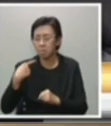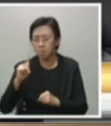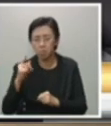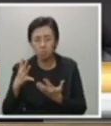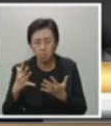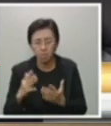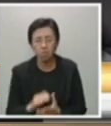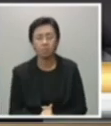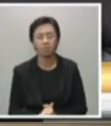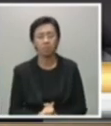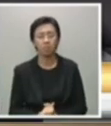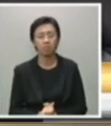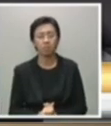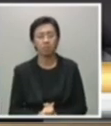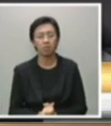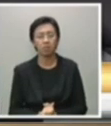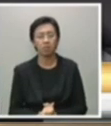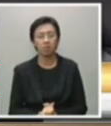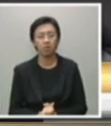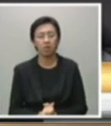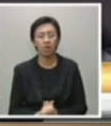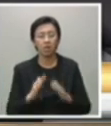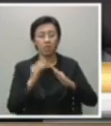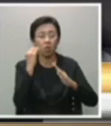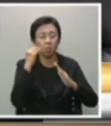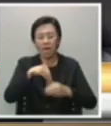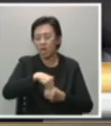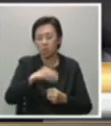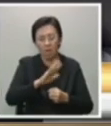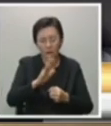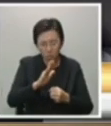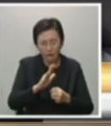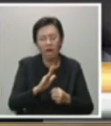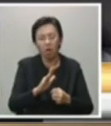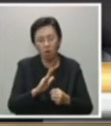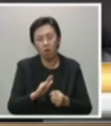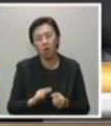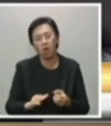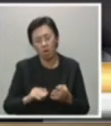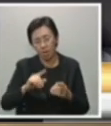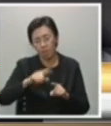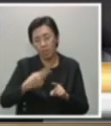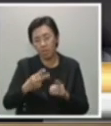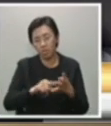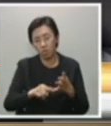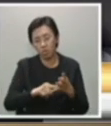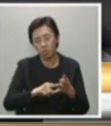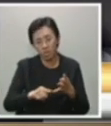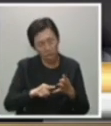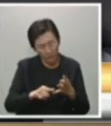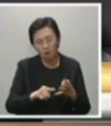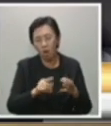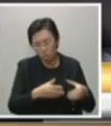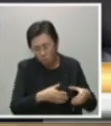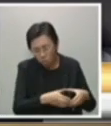ติให้ออกจากบ้านพักภายในสิ้นเดือนกุมภาพันธ์